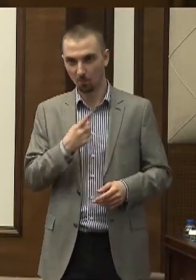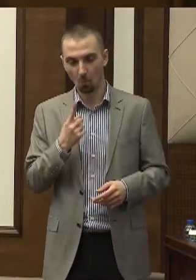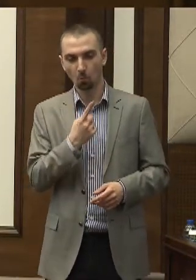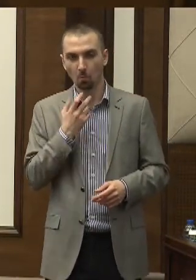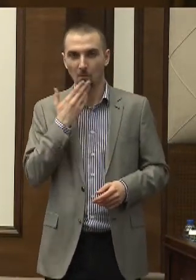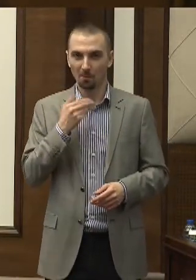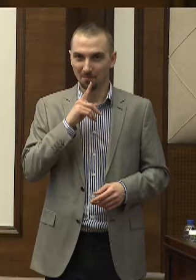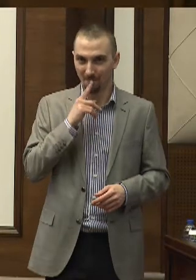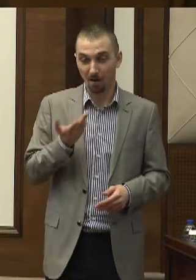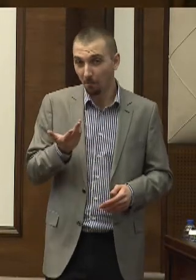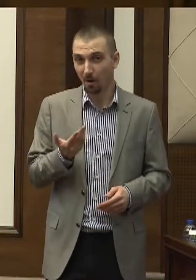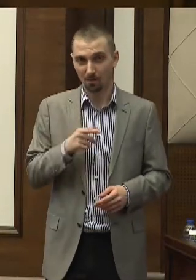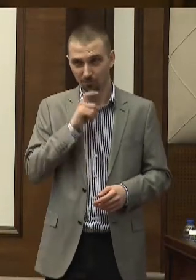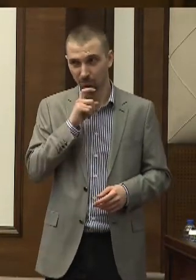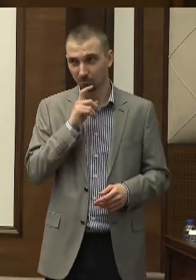da günahı yok.